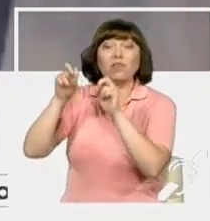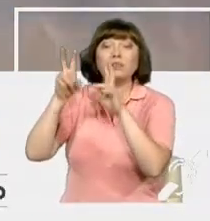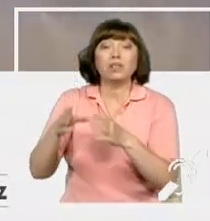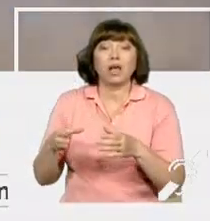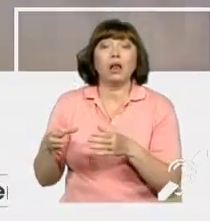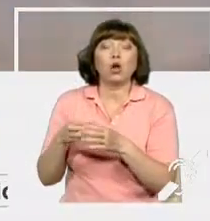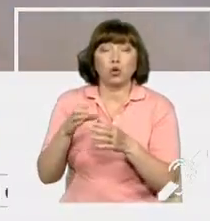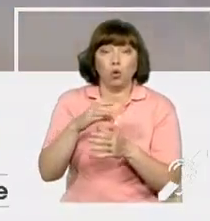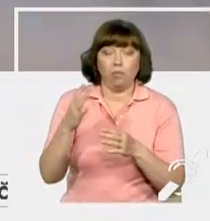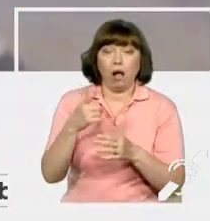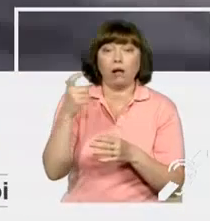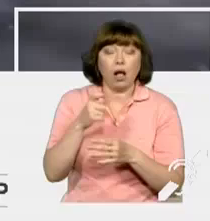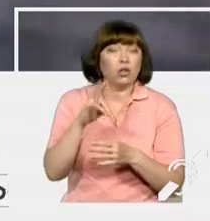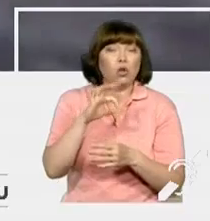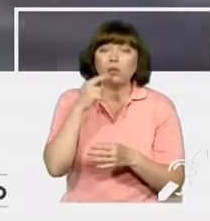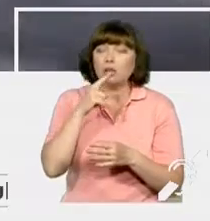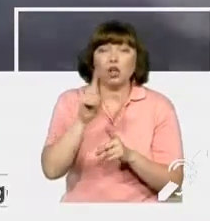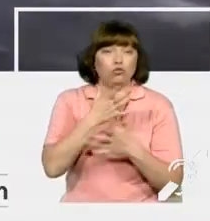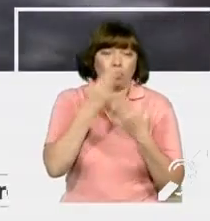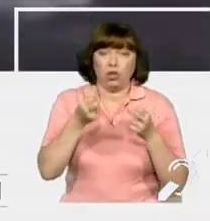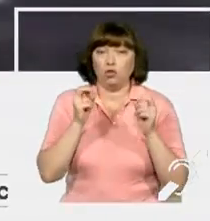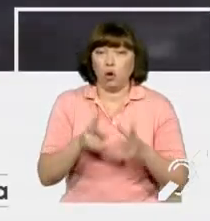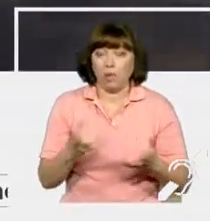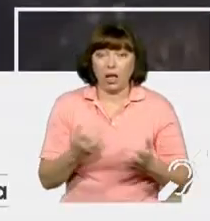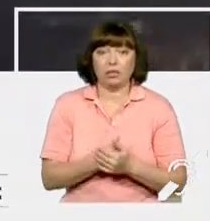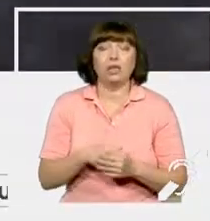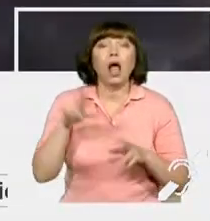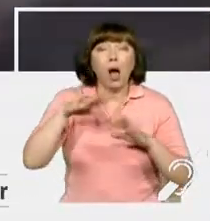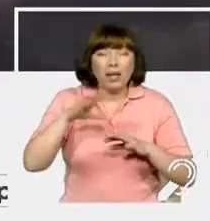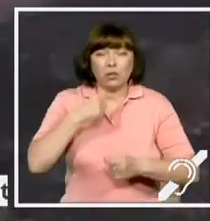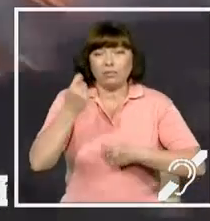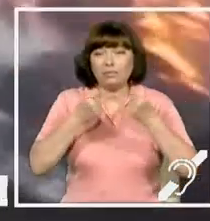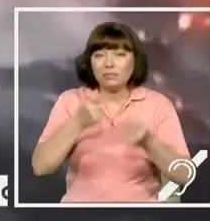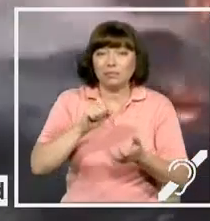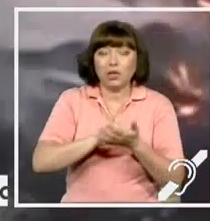care nu au spus că există vreun pericol. Circumstanțele cazului urmează a fi stabilite.